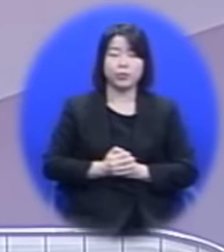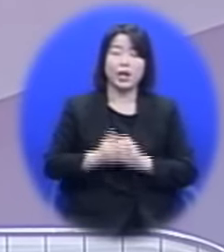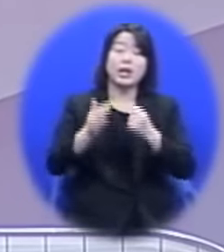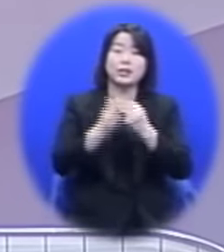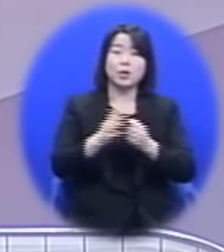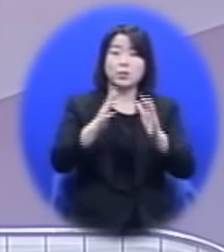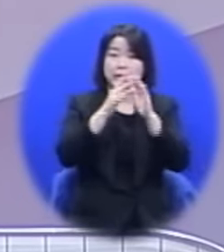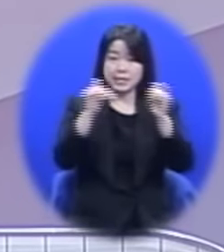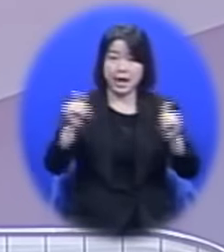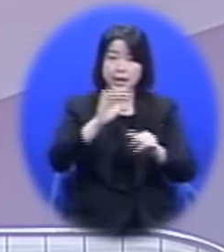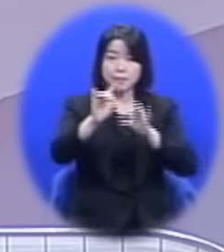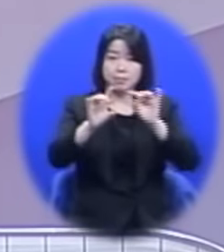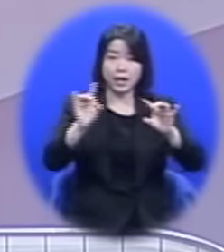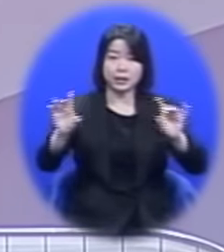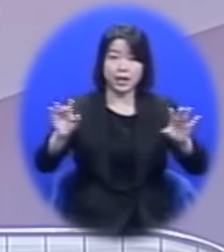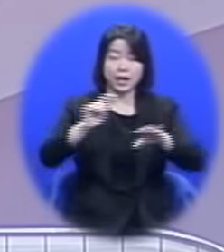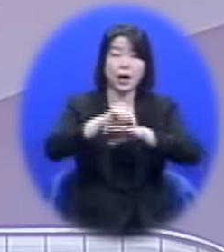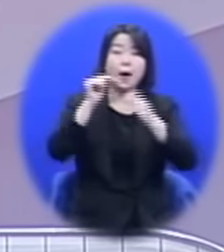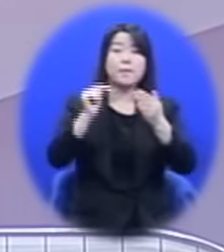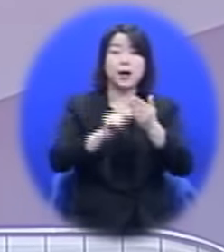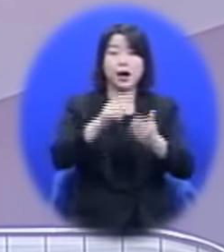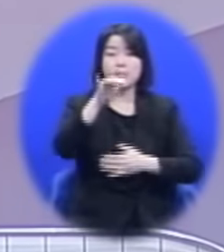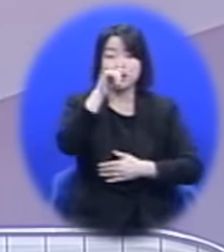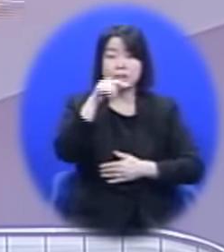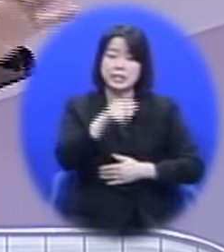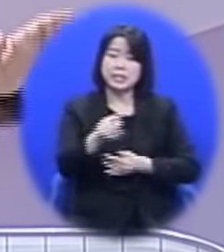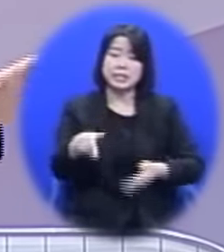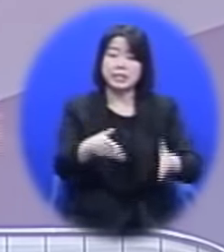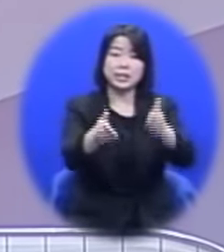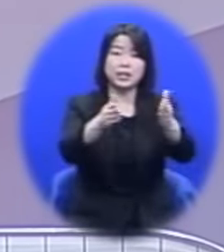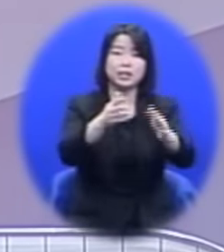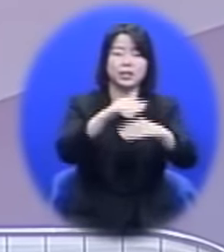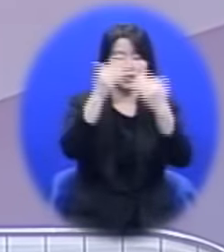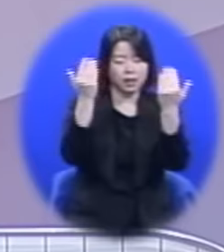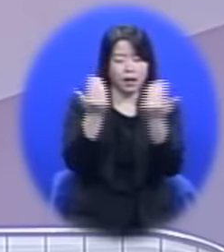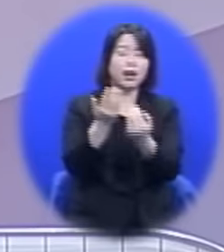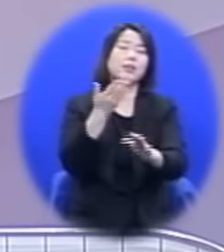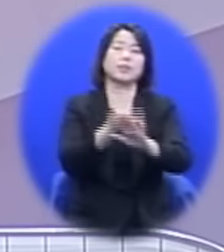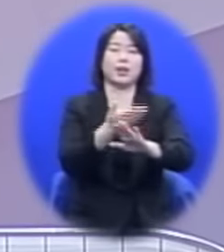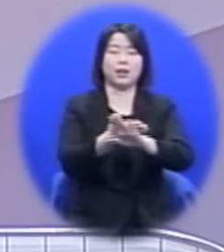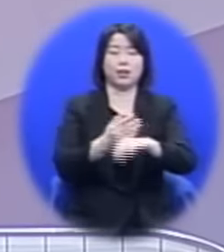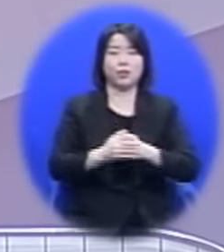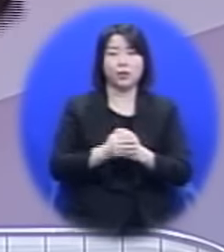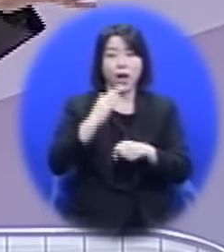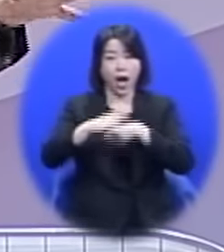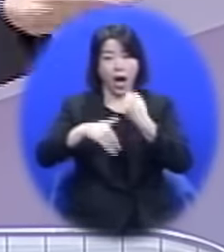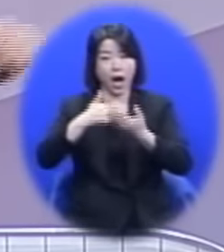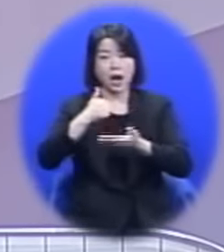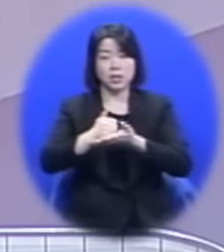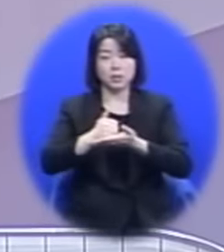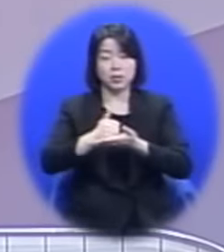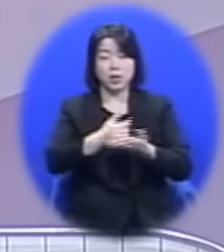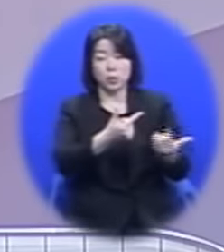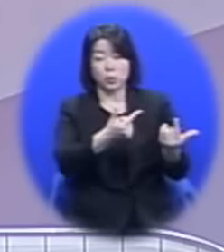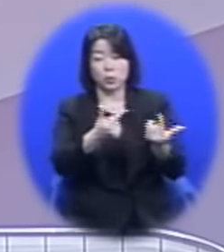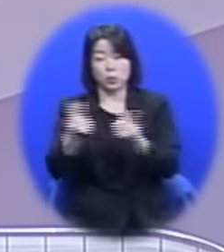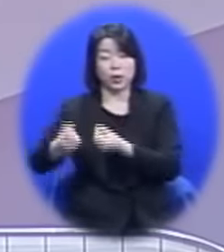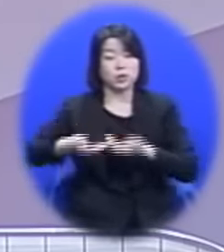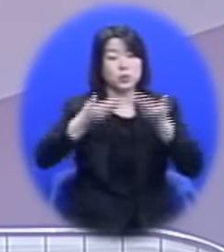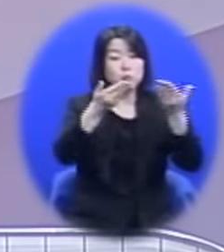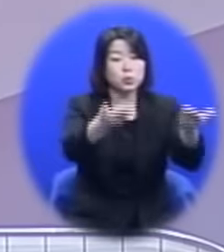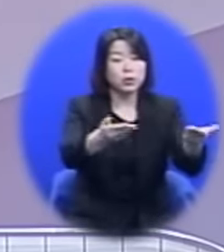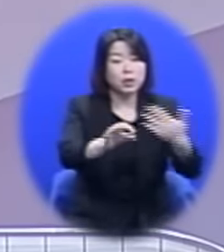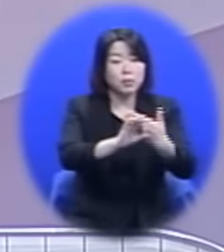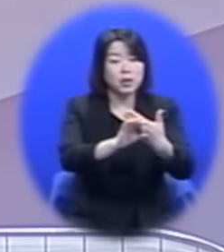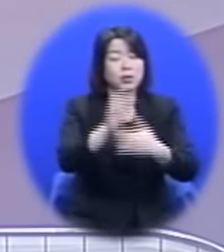그래서 사람들마다 마음에 있는 이 길이 다 다른 거예요. 하나님이 만약에 다 같이 주시는 거라면